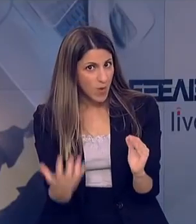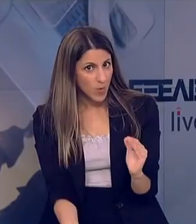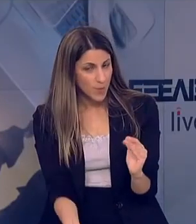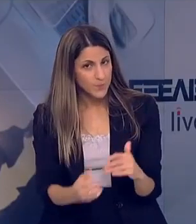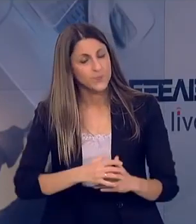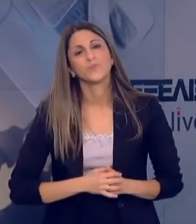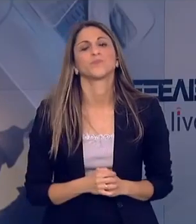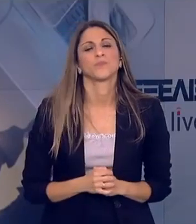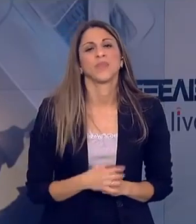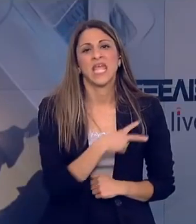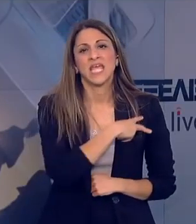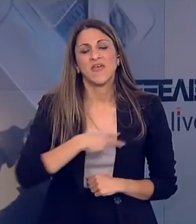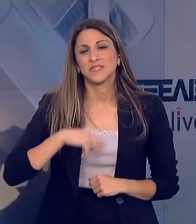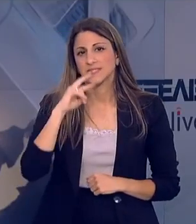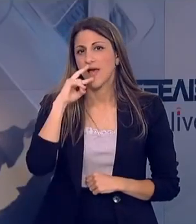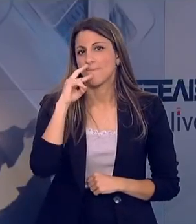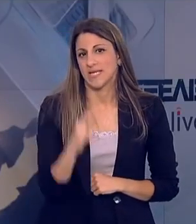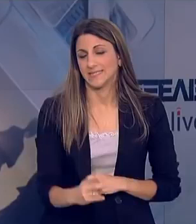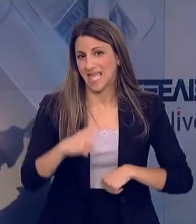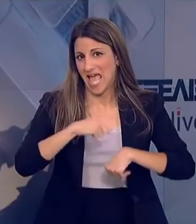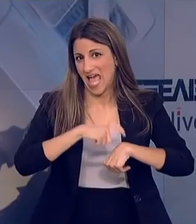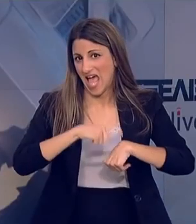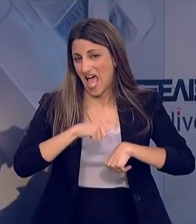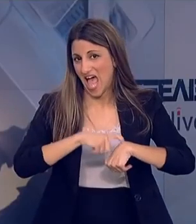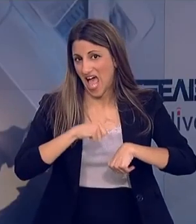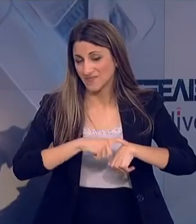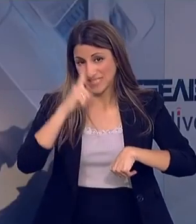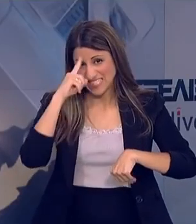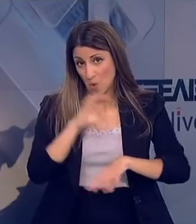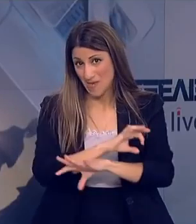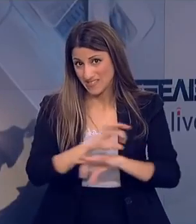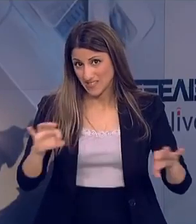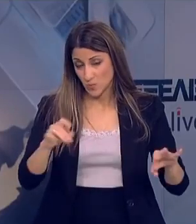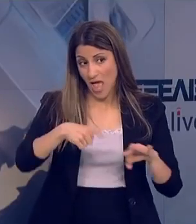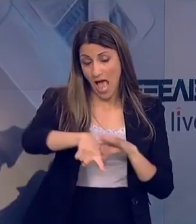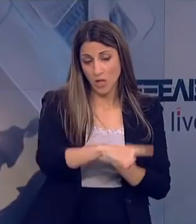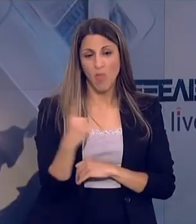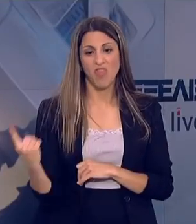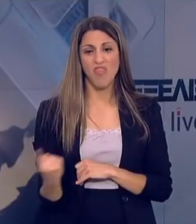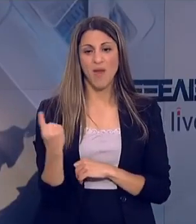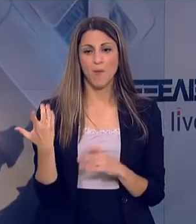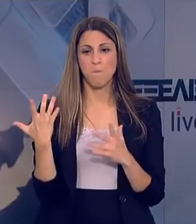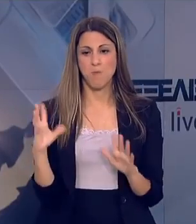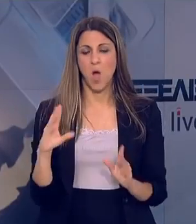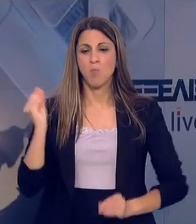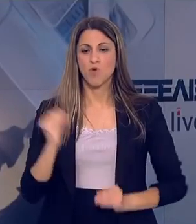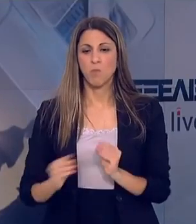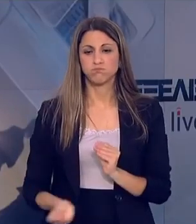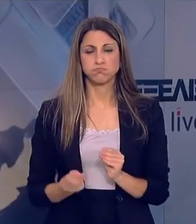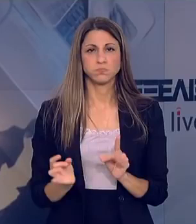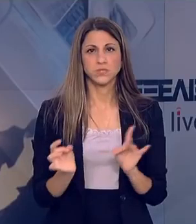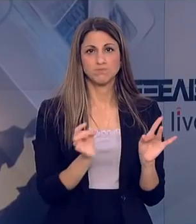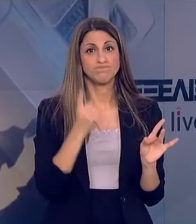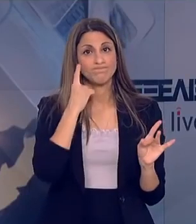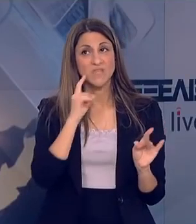δεν έχουμε δεδομένα συστηματικά τα οποία αναφορούν τους ανθρώπους που ανέρωσαν σχετικά με τις επιπλοκές τους. Υπάρχουν